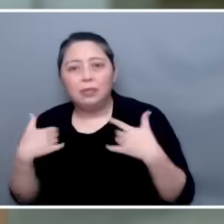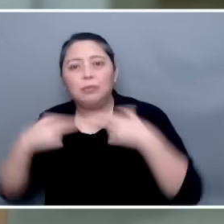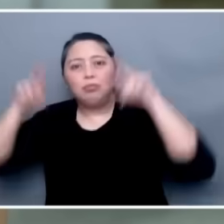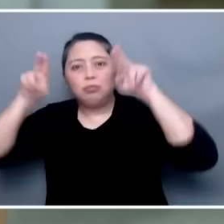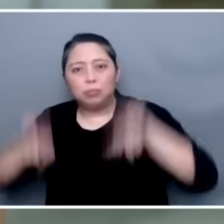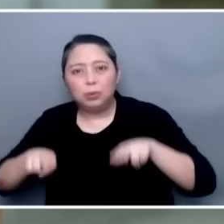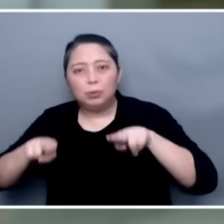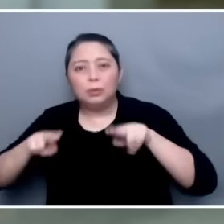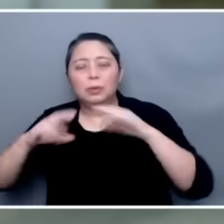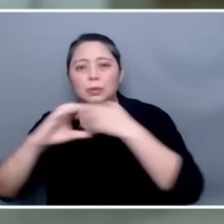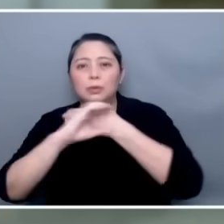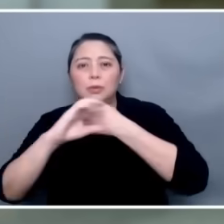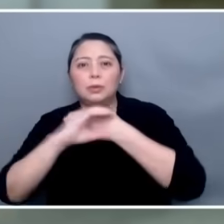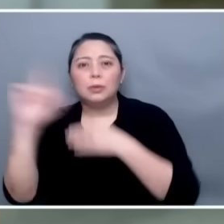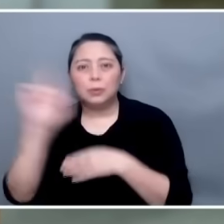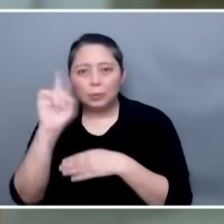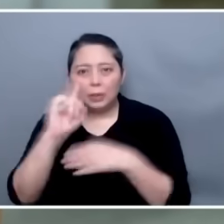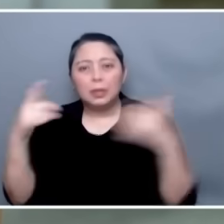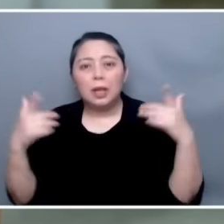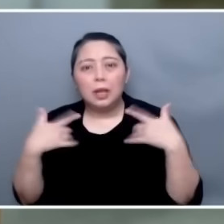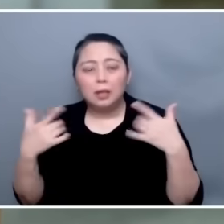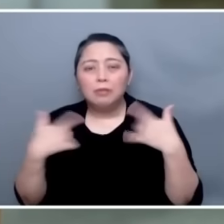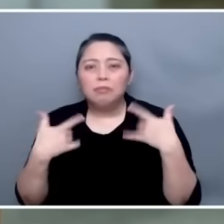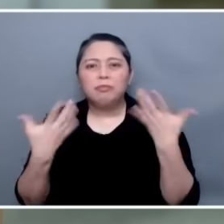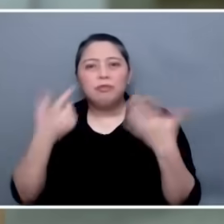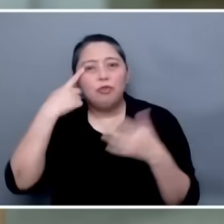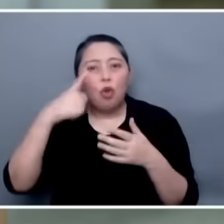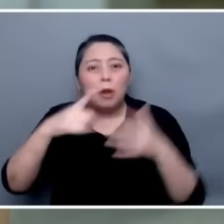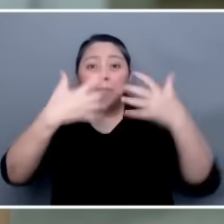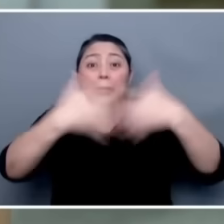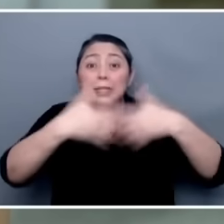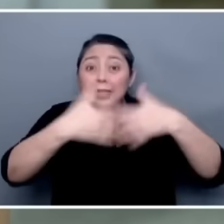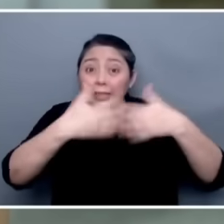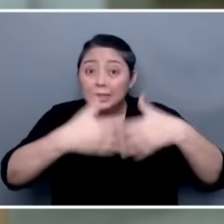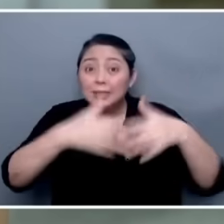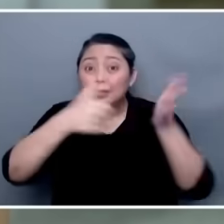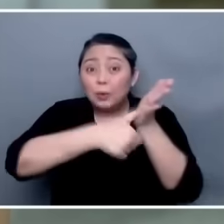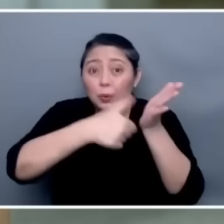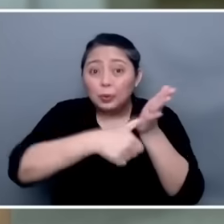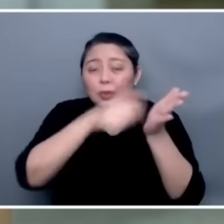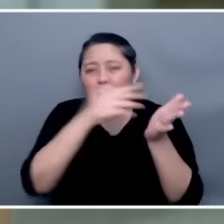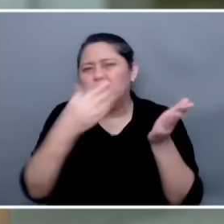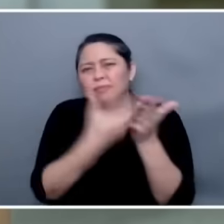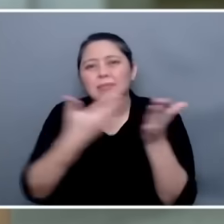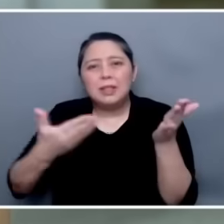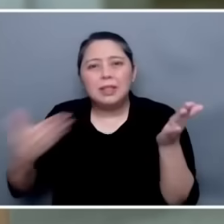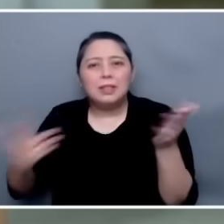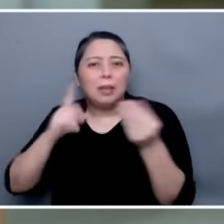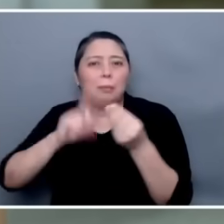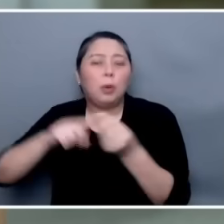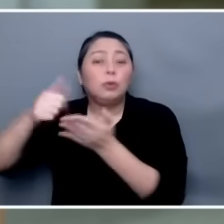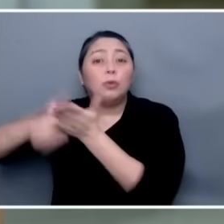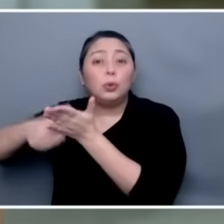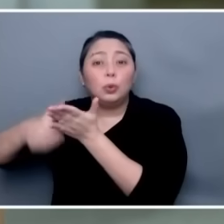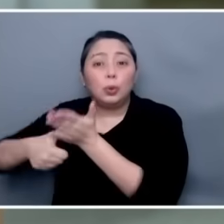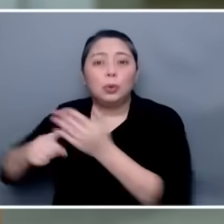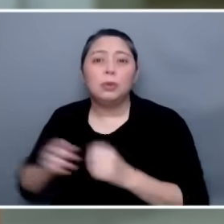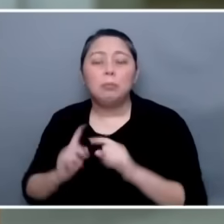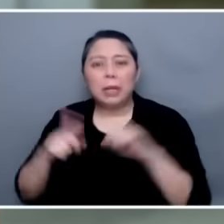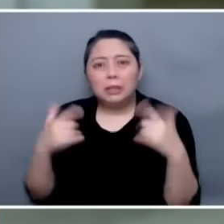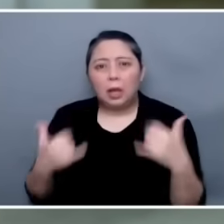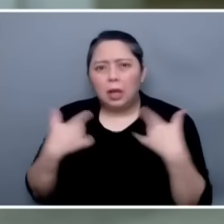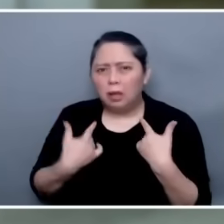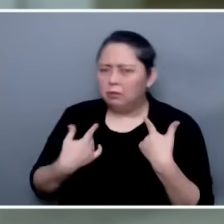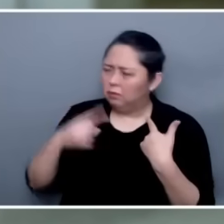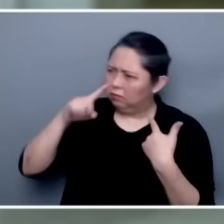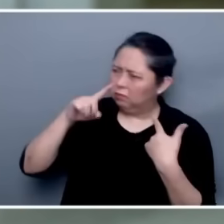pang supply sa darating na halalan. Ito ay sa kabila ng mga batikos dahil sa pag-uugnay sa kumpanya sa isa sa mga